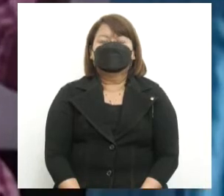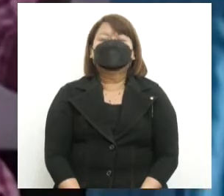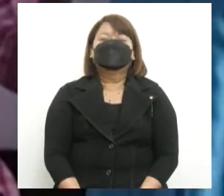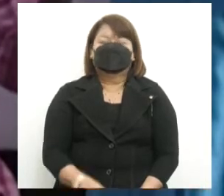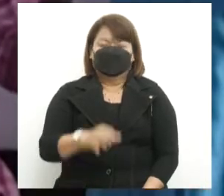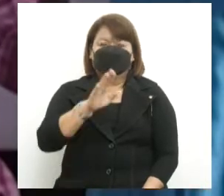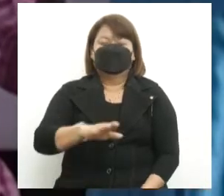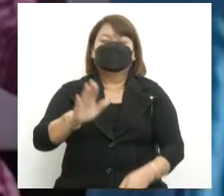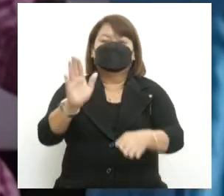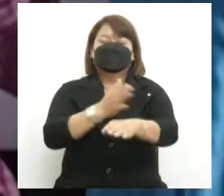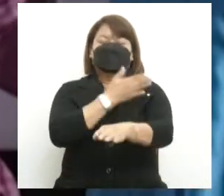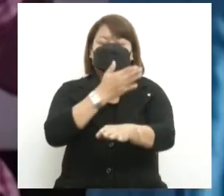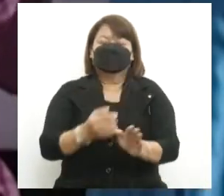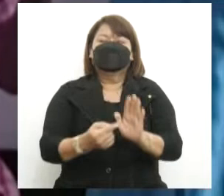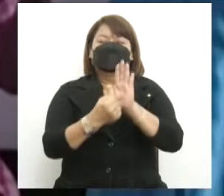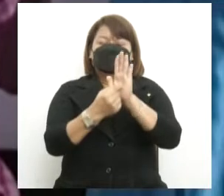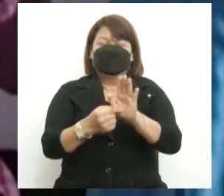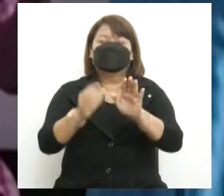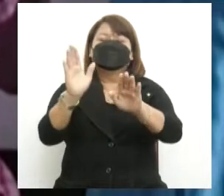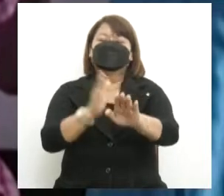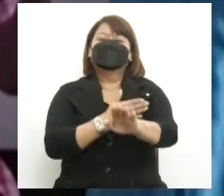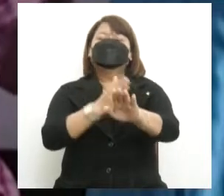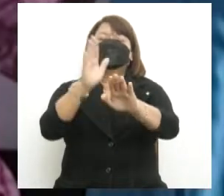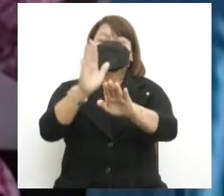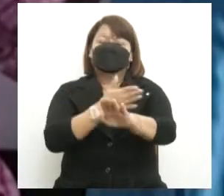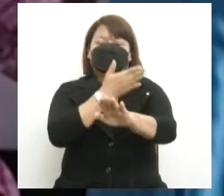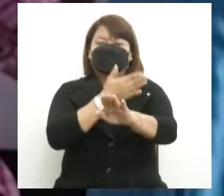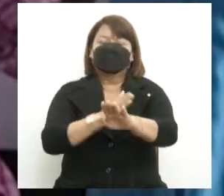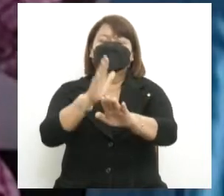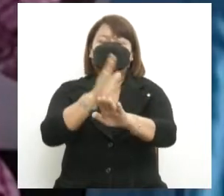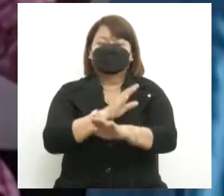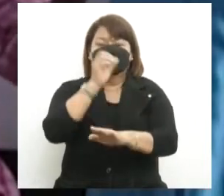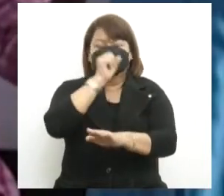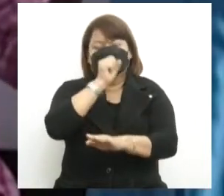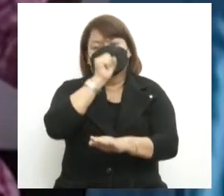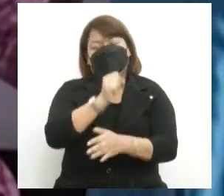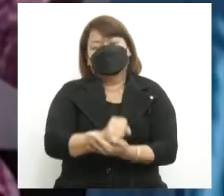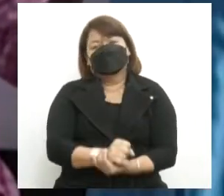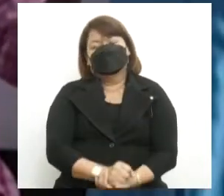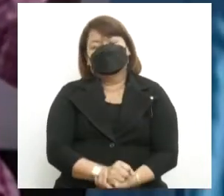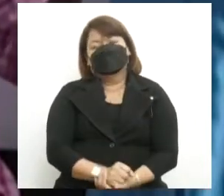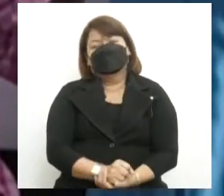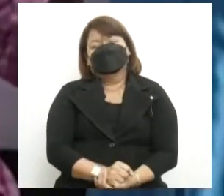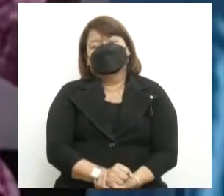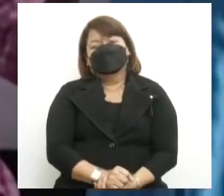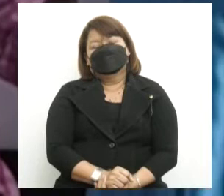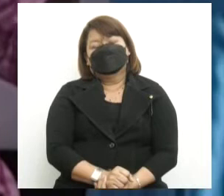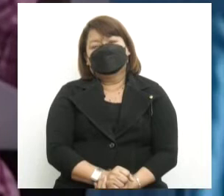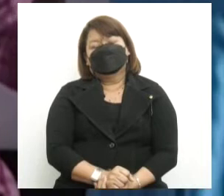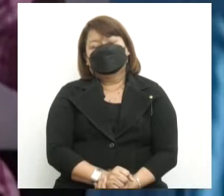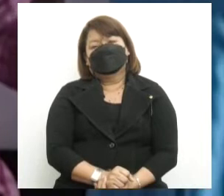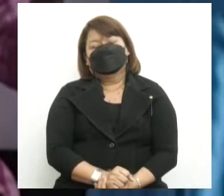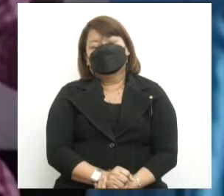แต่ใจพายรักไม่เสื่อมคลายต่อให้อุดตายไม่คิดจ